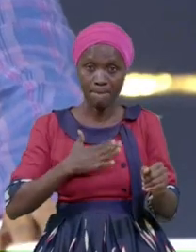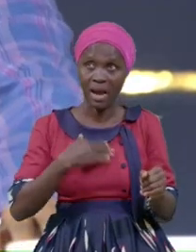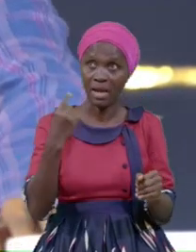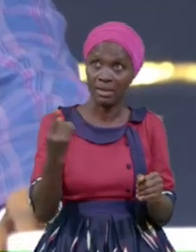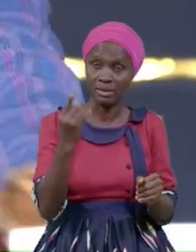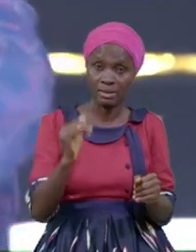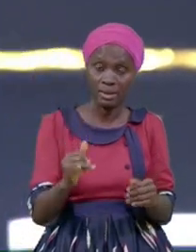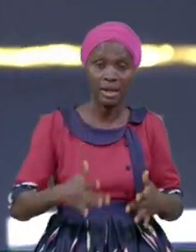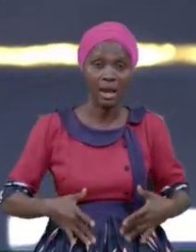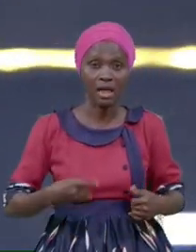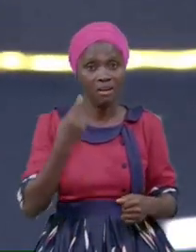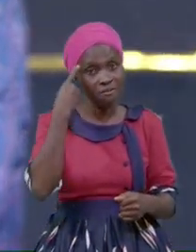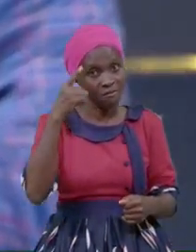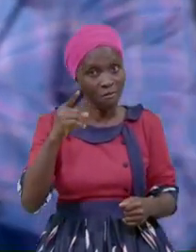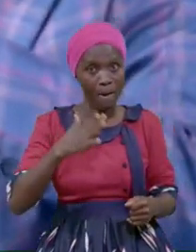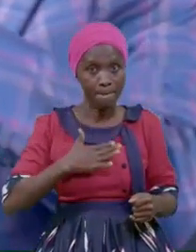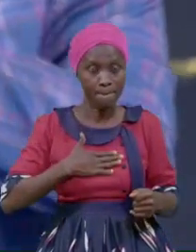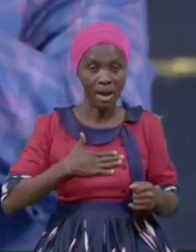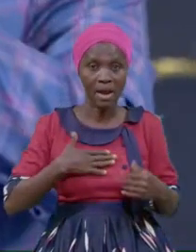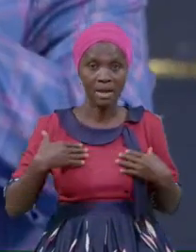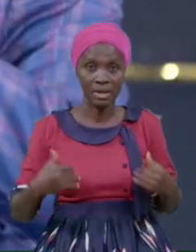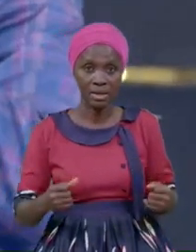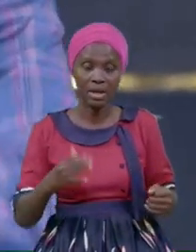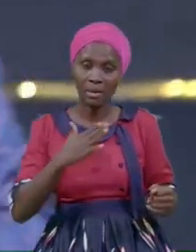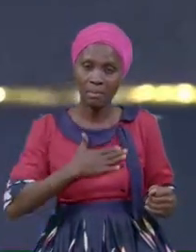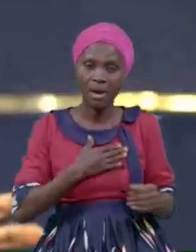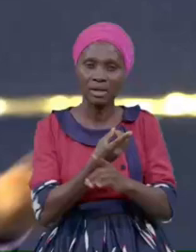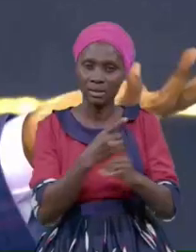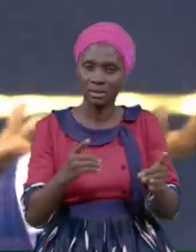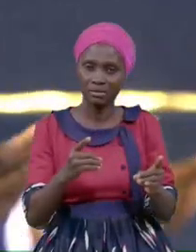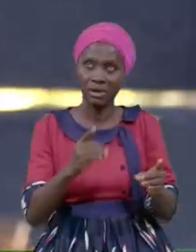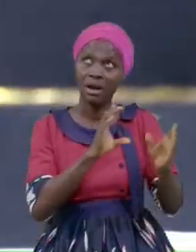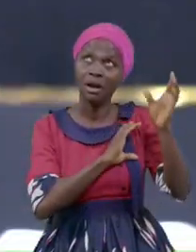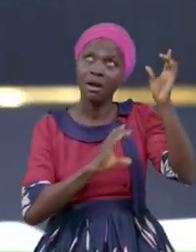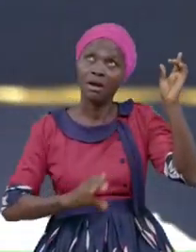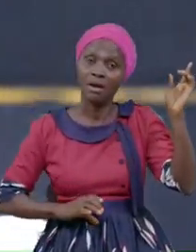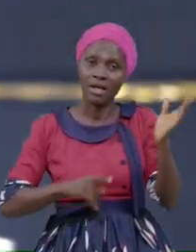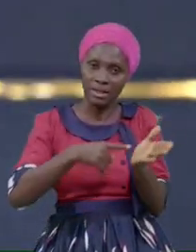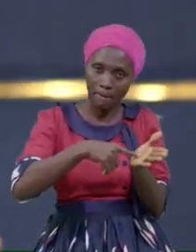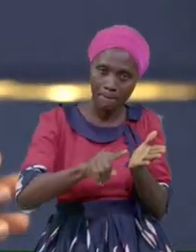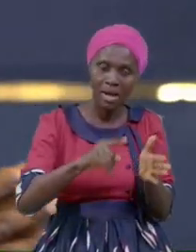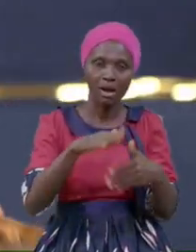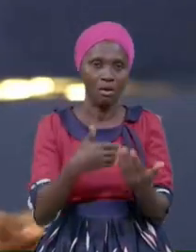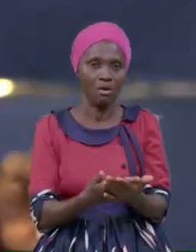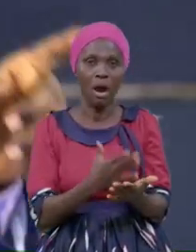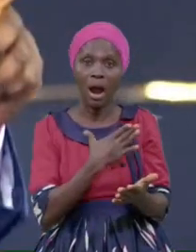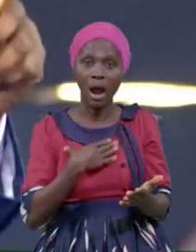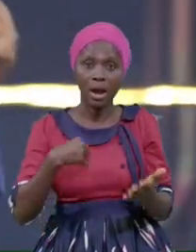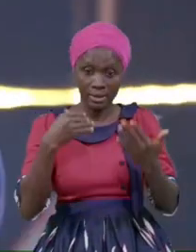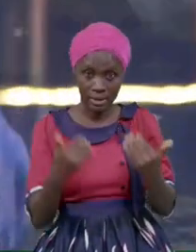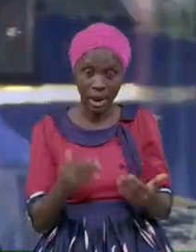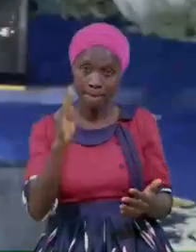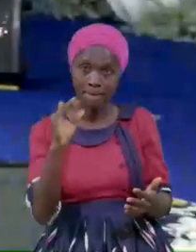guérison, pour ma délivrance. Christ a tout payé. Et par la grâce maintenant,